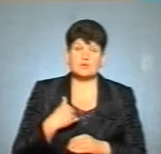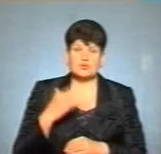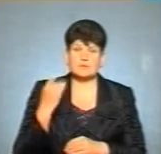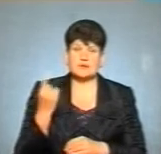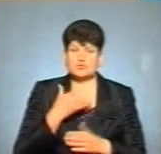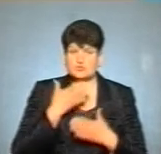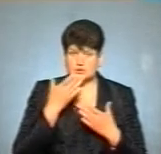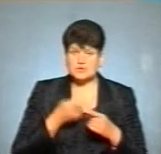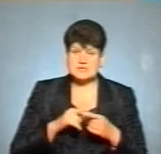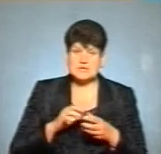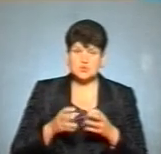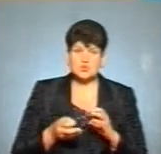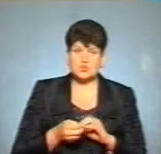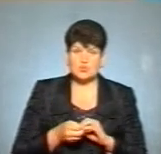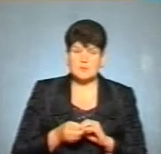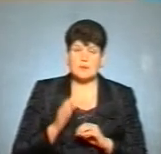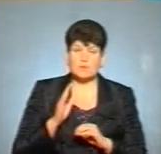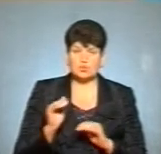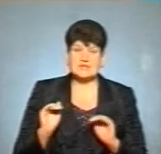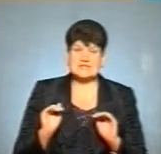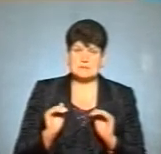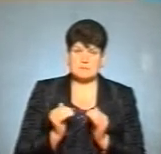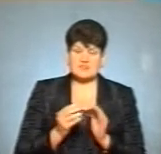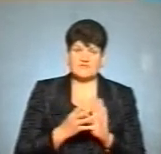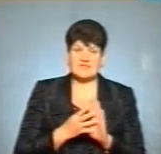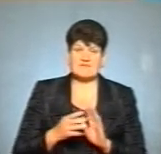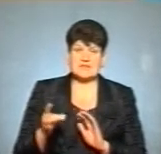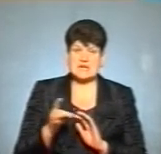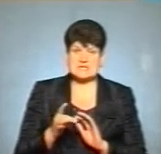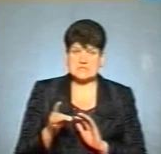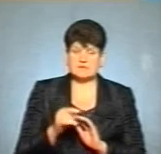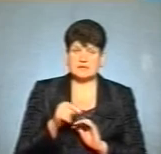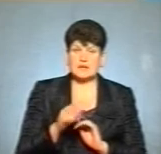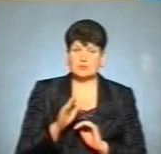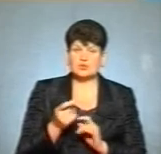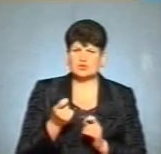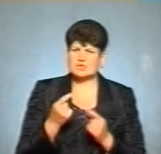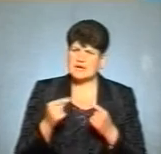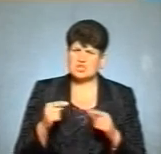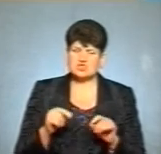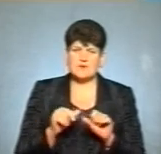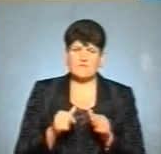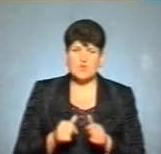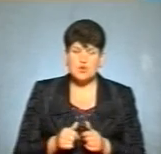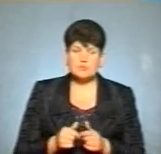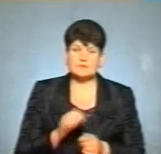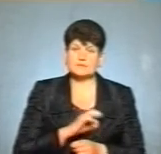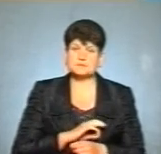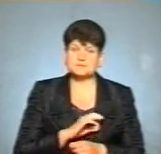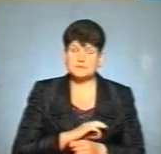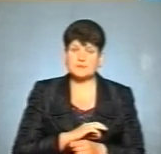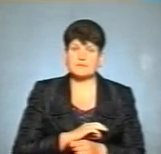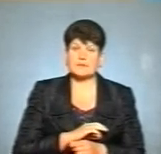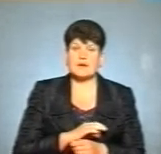читанні, що ця сума буде зменшена в 9 разів, тобто там буде трошки інша формула застосовуватися.